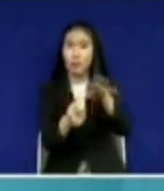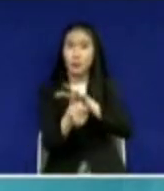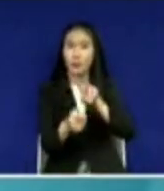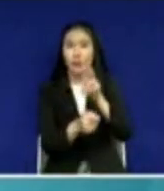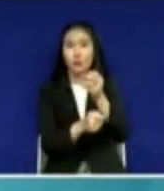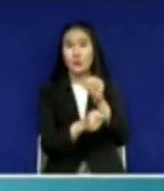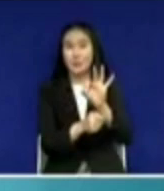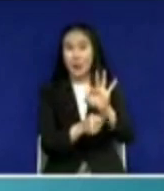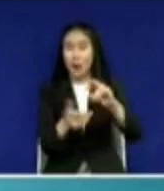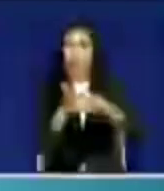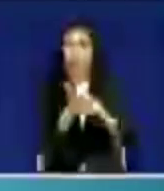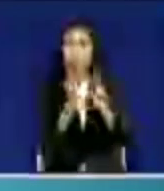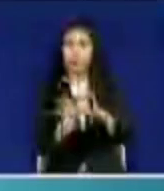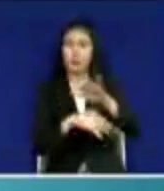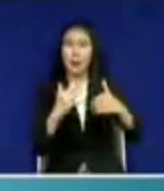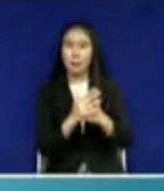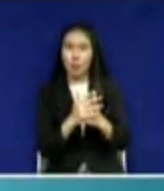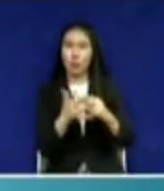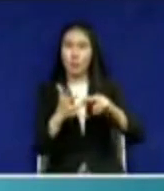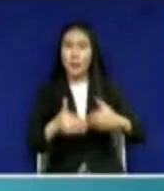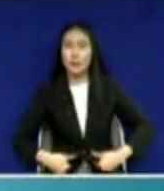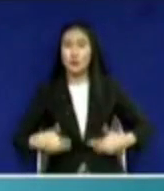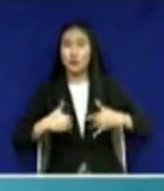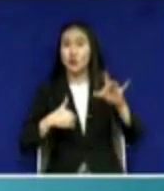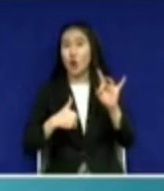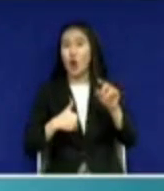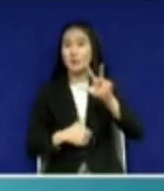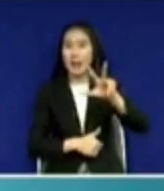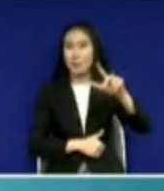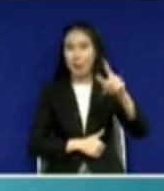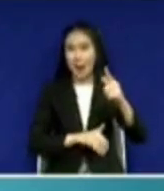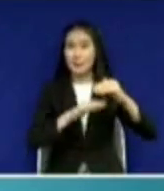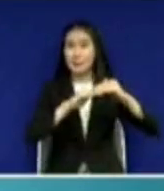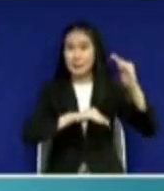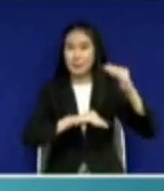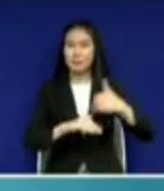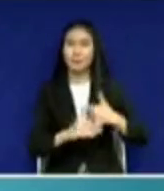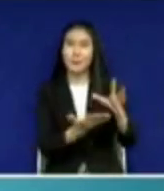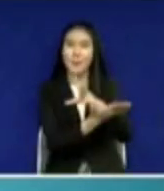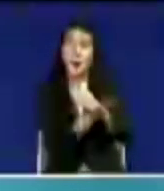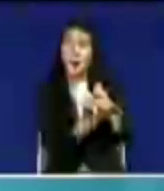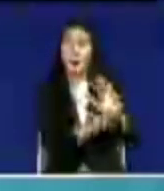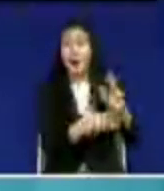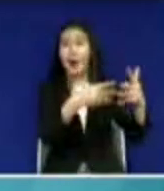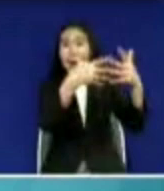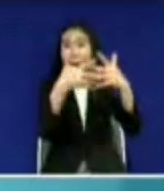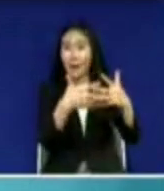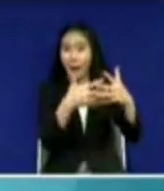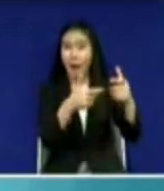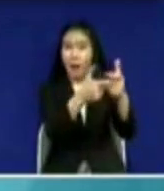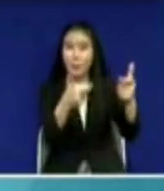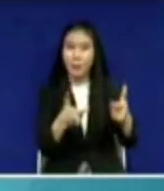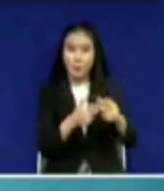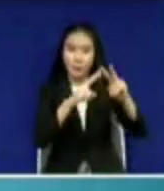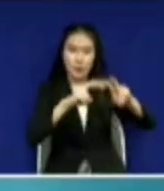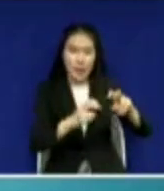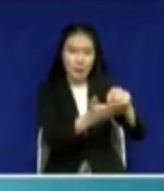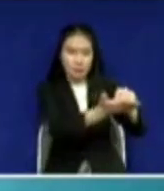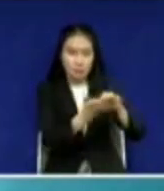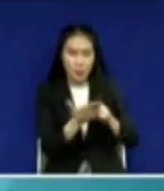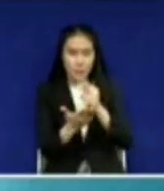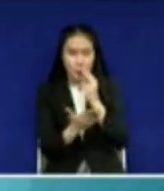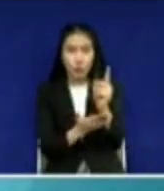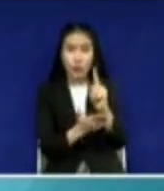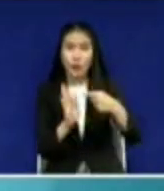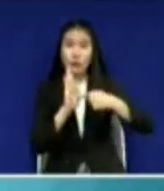ง3ล้านรายค่ะอีกหนึ่งงานวิจัยก็มาจากสหรัฐอเมริกานะคะพบว่ามาตรการการล็อกดาวน์ที่นำมาใช้เ